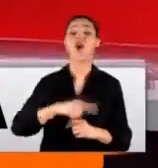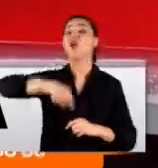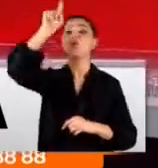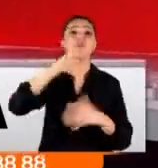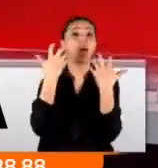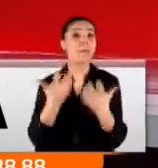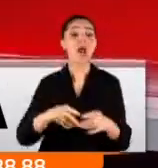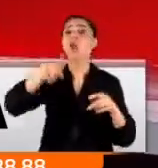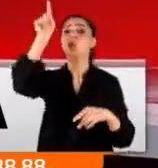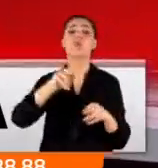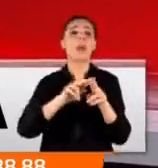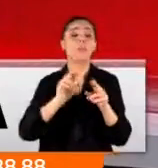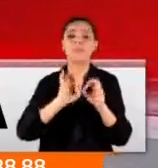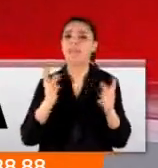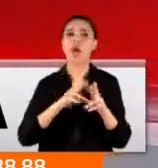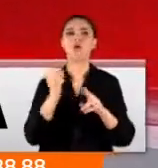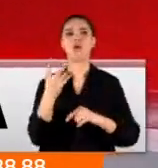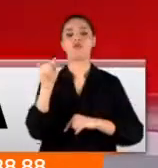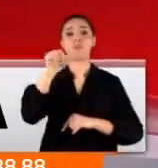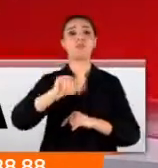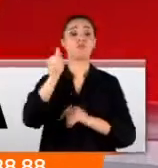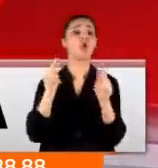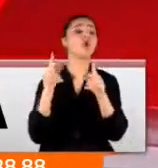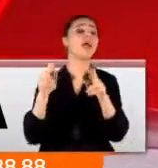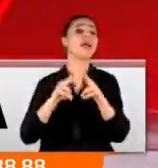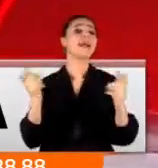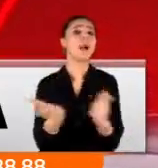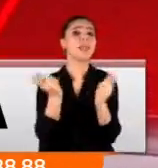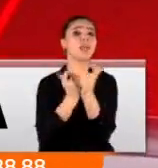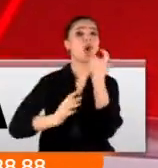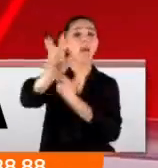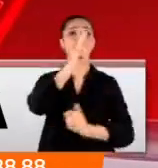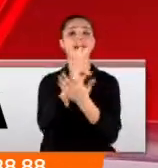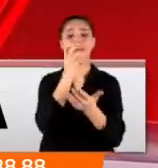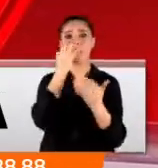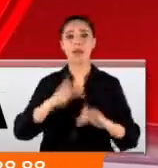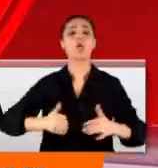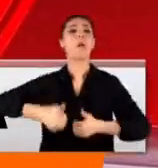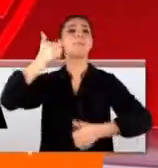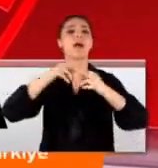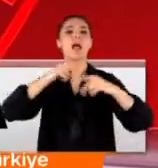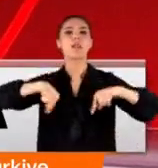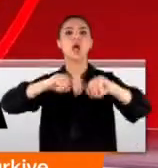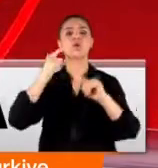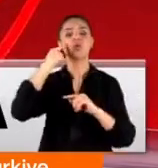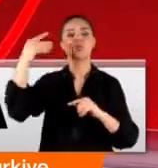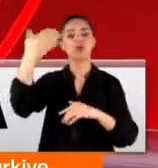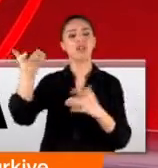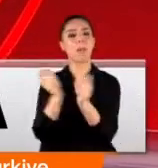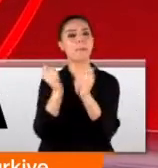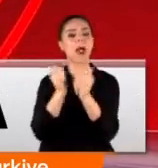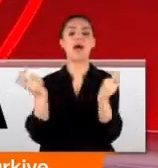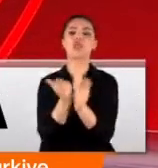gündem korona. Daha doğrusu bugün kabinede alınması beklenen yeni kararlar. Bakanlar Kurulu Beştepe'de Cumhurbaşkanı Erdoğan Başkan'la